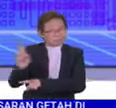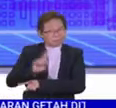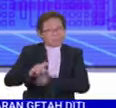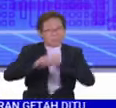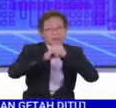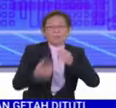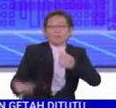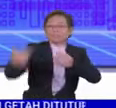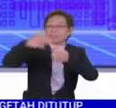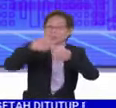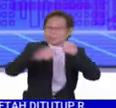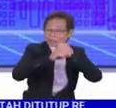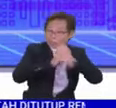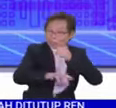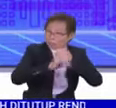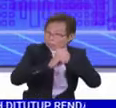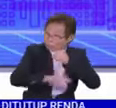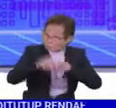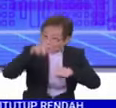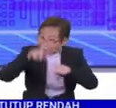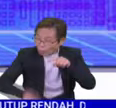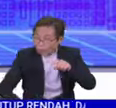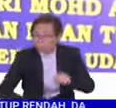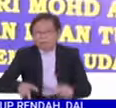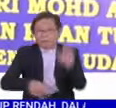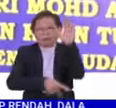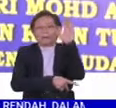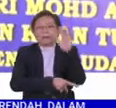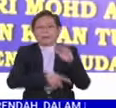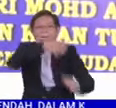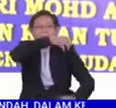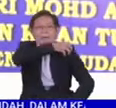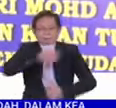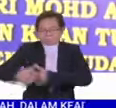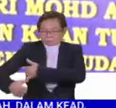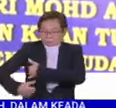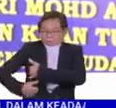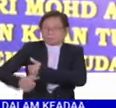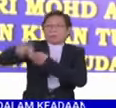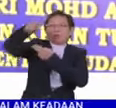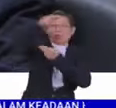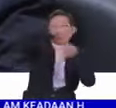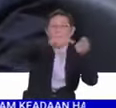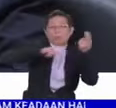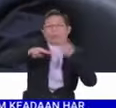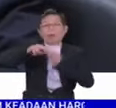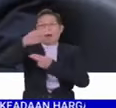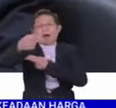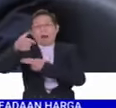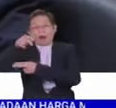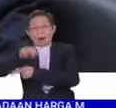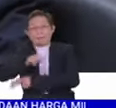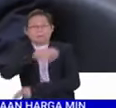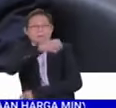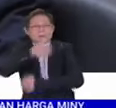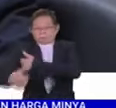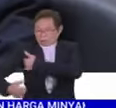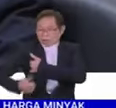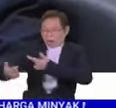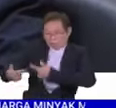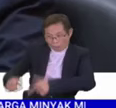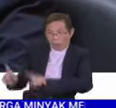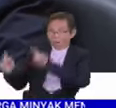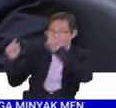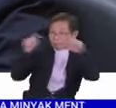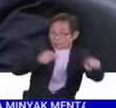menyertai kempen secara langsung. Menurut Panglima Tentera Udara Tan Sri Muhammad Asghar Han Goriman Han, anggota tentera dibenar